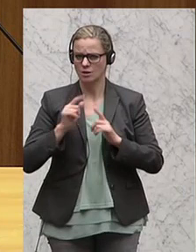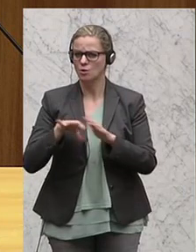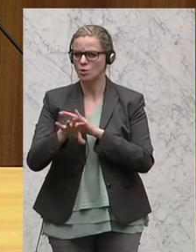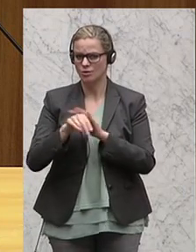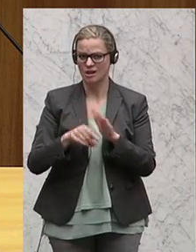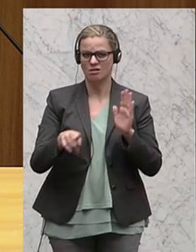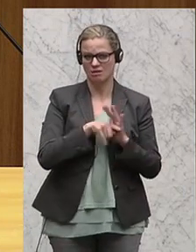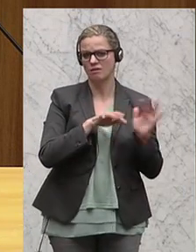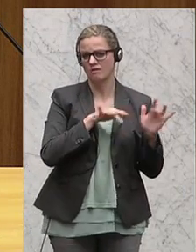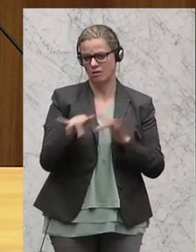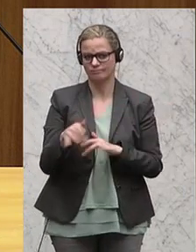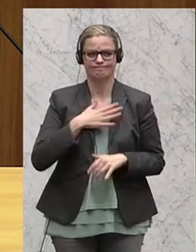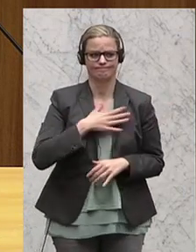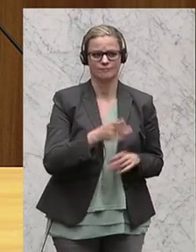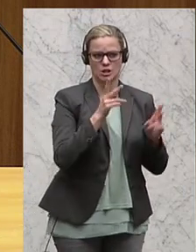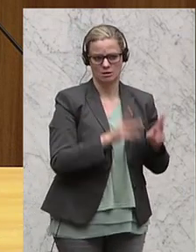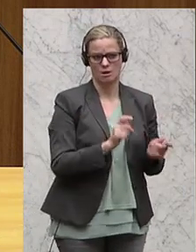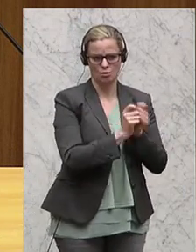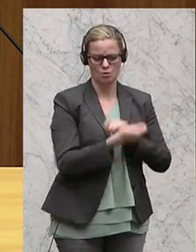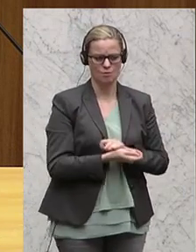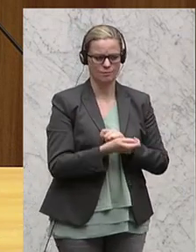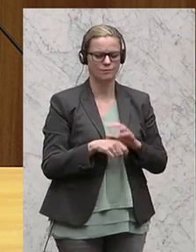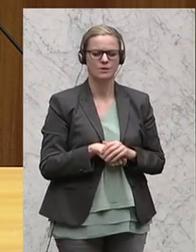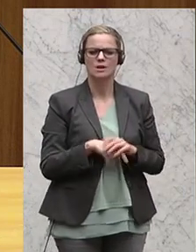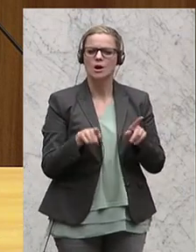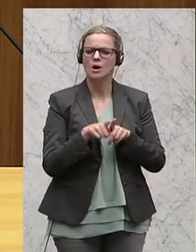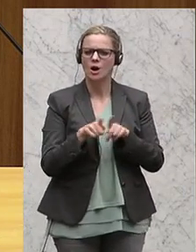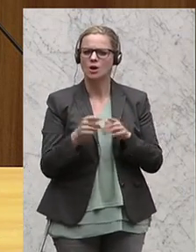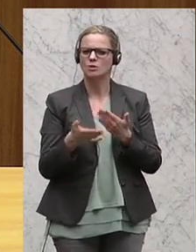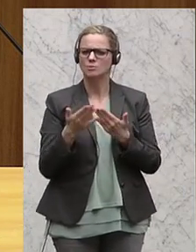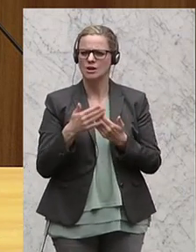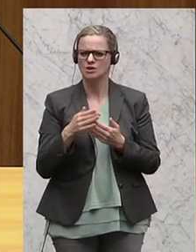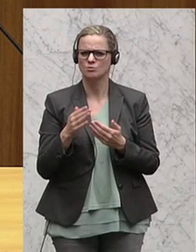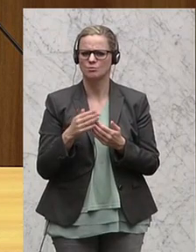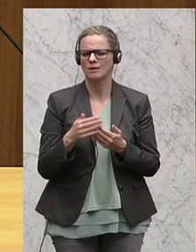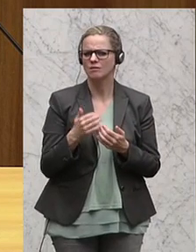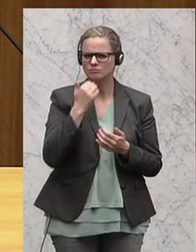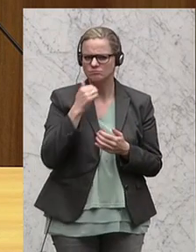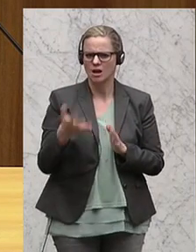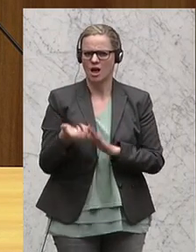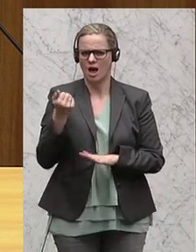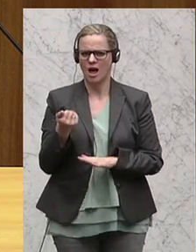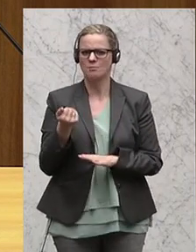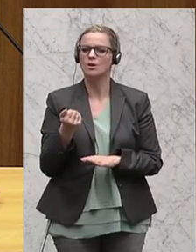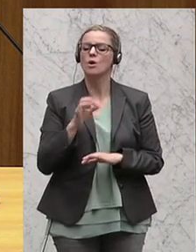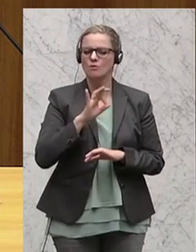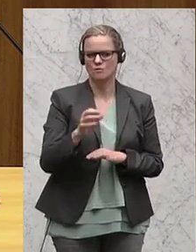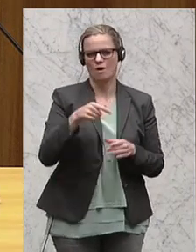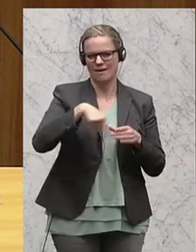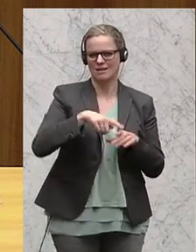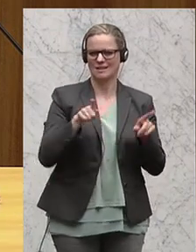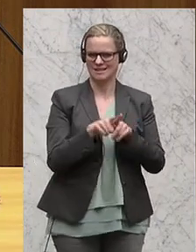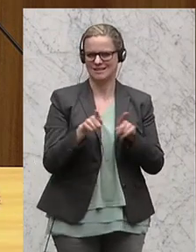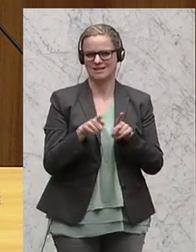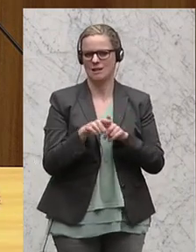muss allerdings festgestellt sein, dass bei Enteignungen die gleichen Rechte wie für Inländer gelten. Weiters sieht CETA